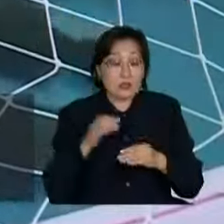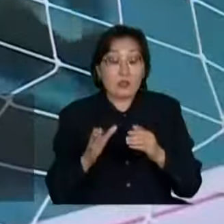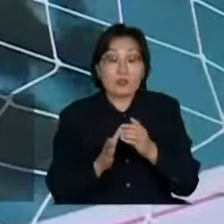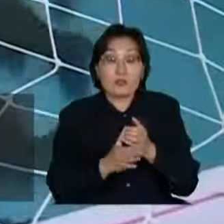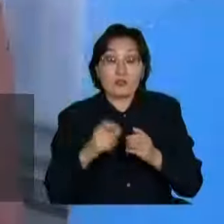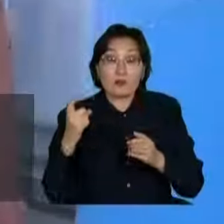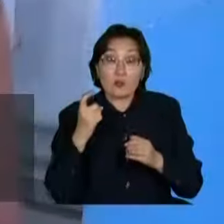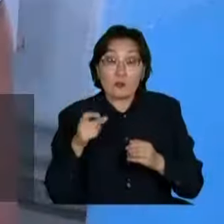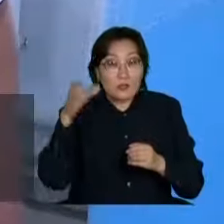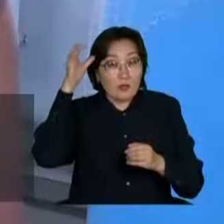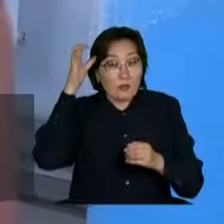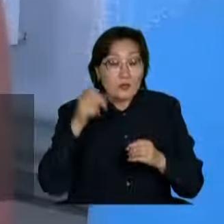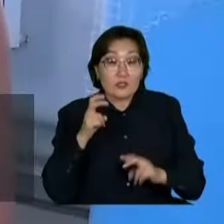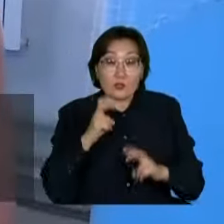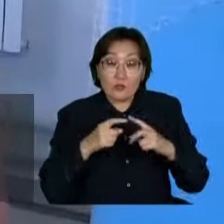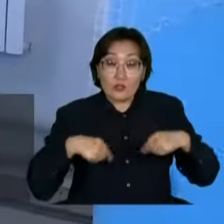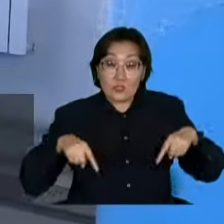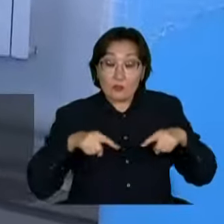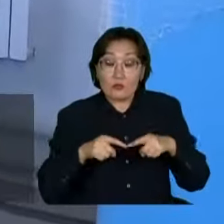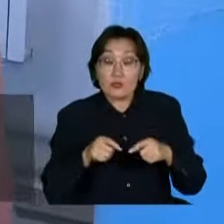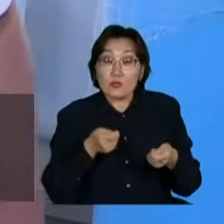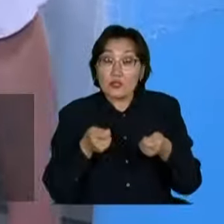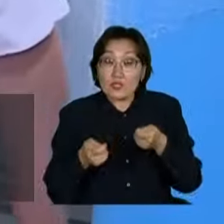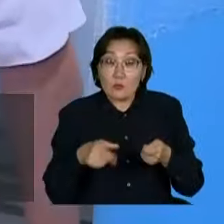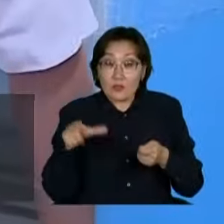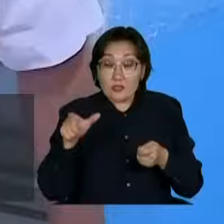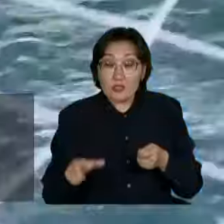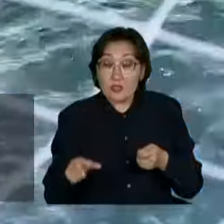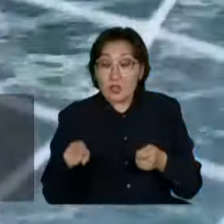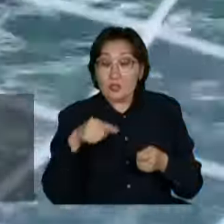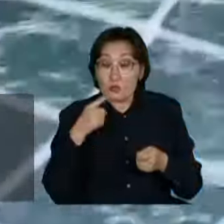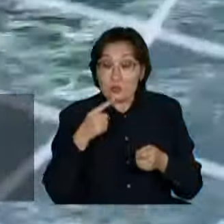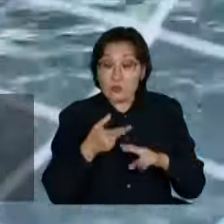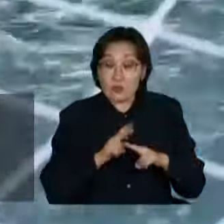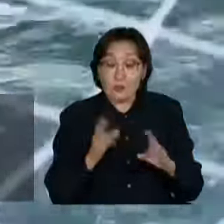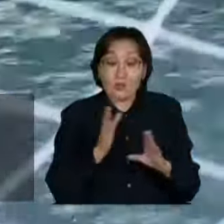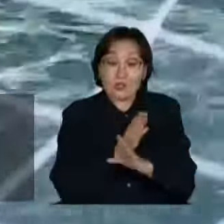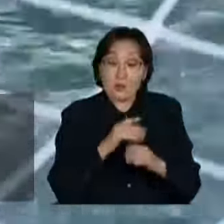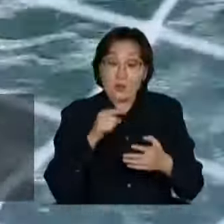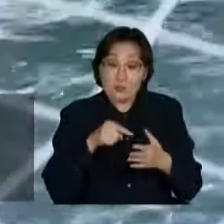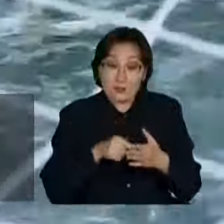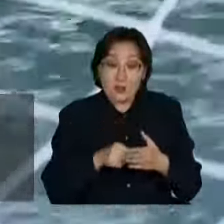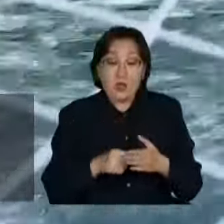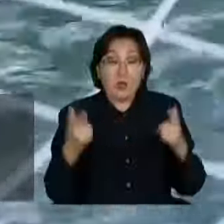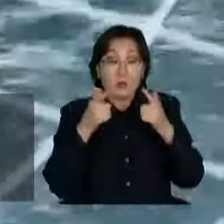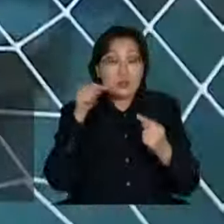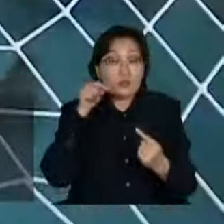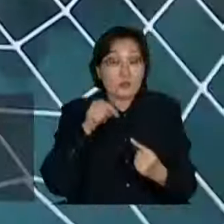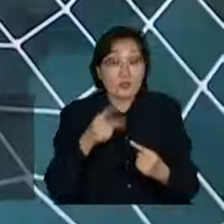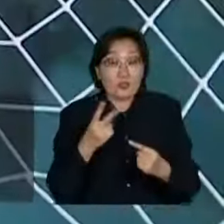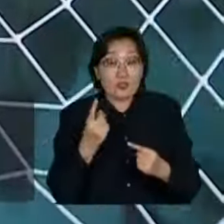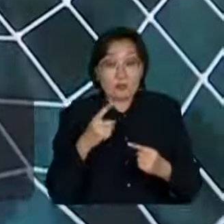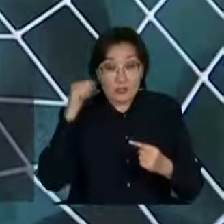шаруашылығы ғылыми өндірістік орталығының Балқаш бөлімшесін басқаратын Еркінбек Құматаевтың айтуынша, бұл экологиялық мәселе. Ақпар үшін айтайық,